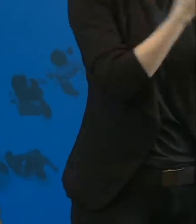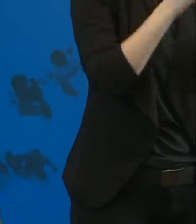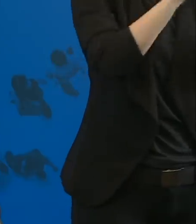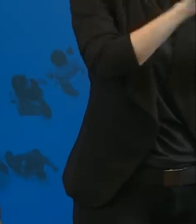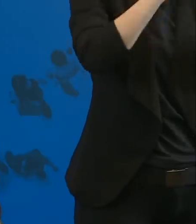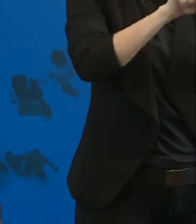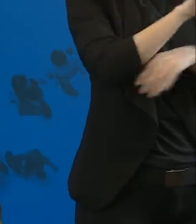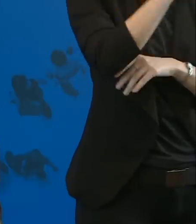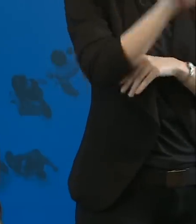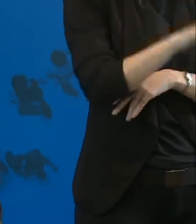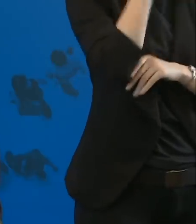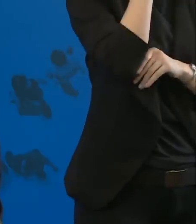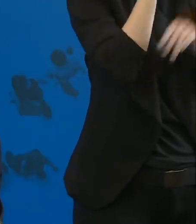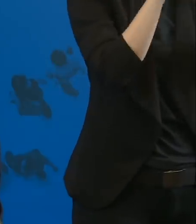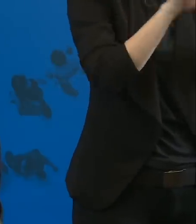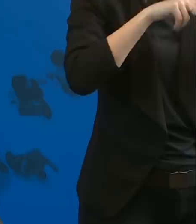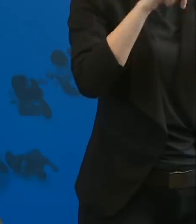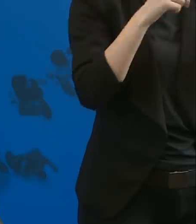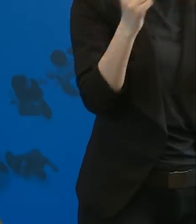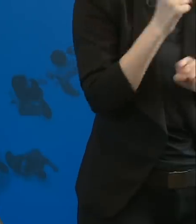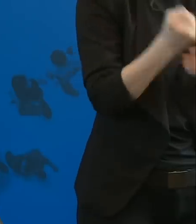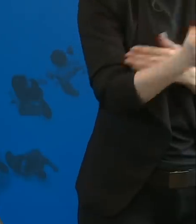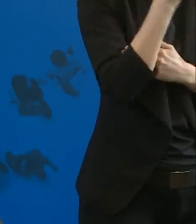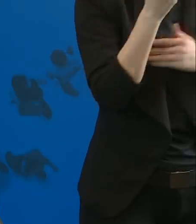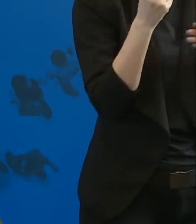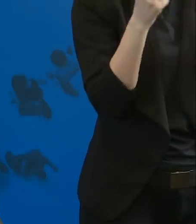Menschen weltweit infiziert ist, das wird Jahre dauern.